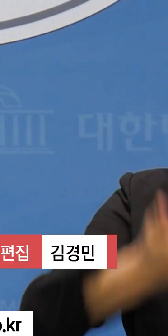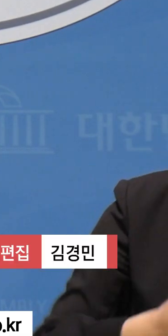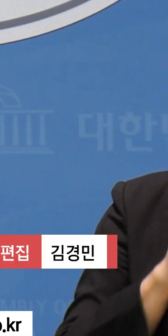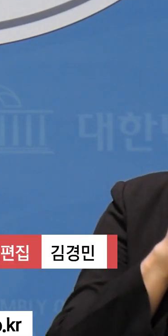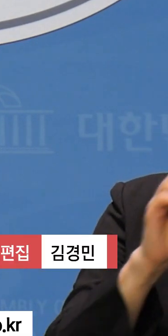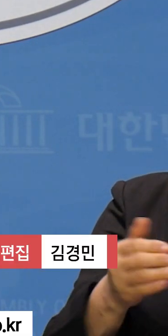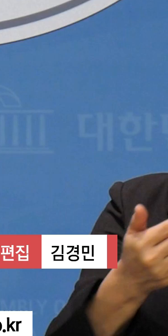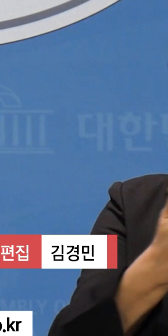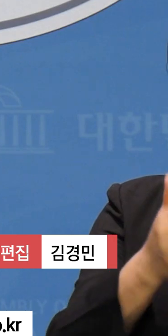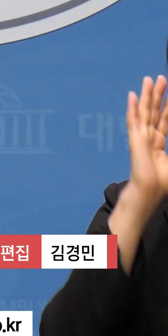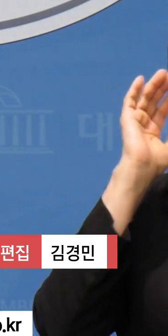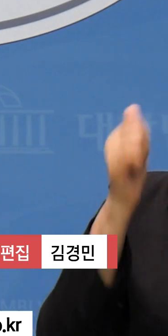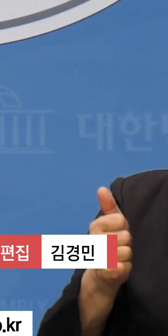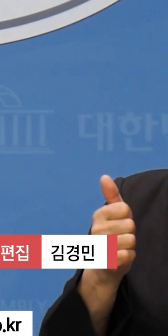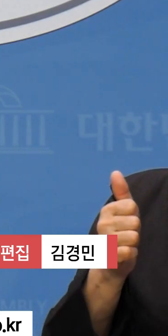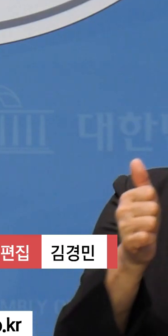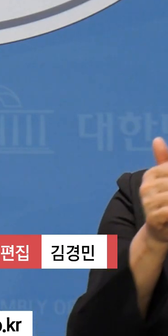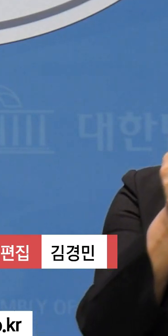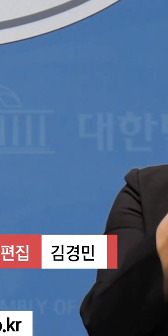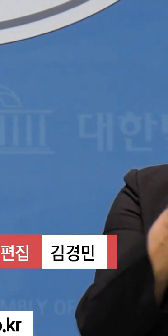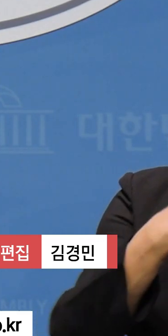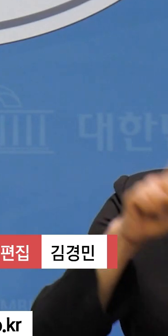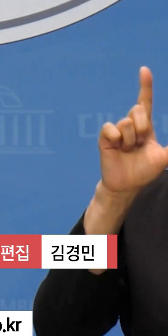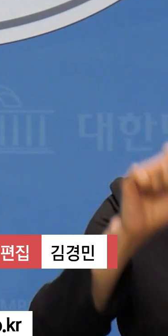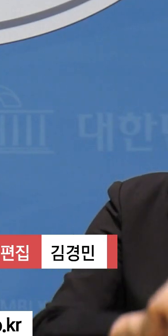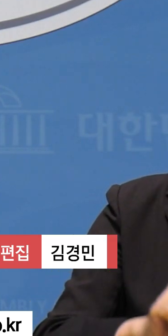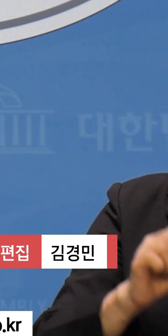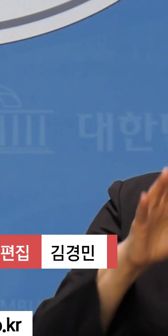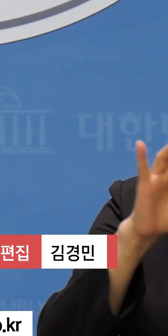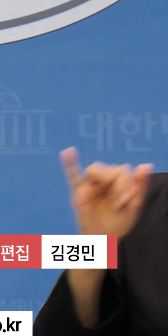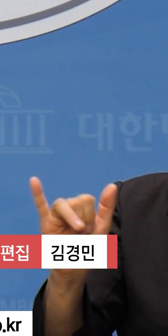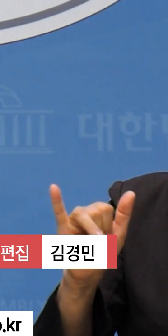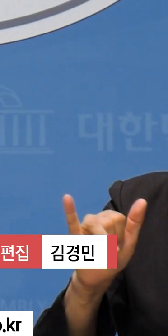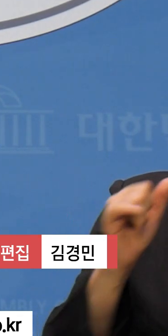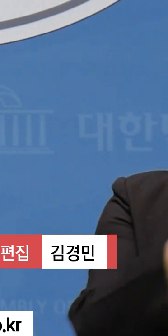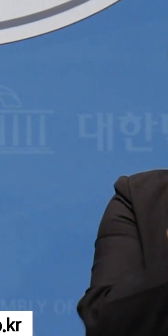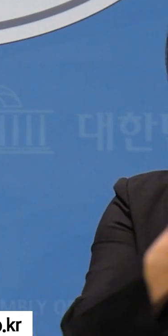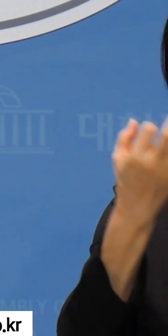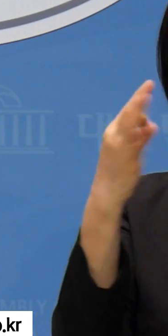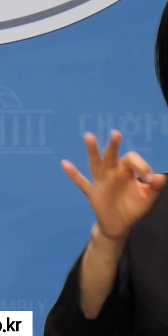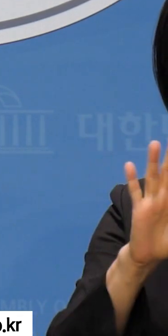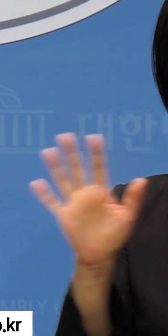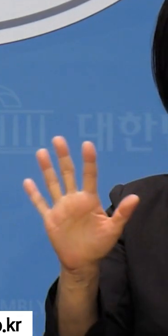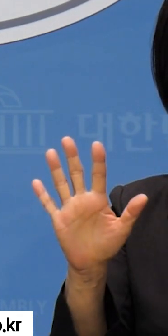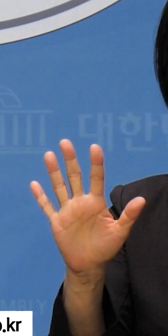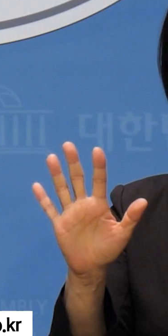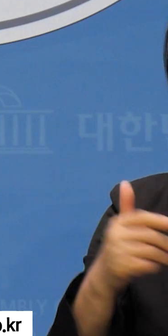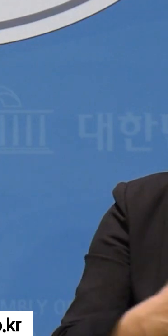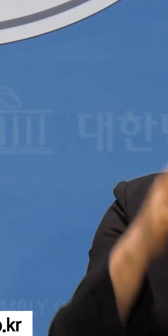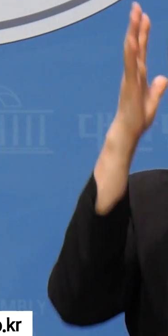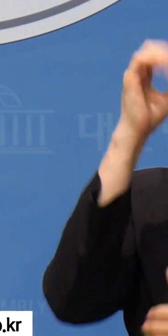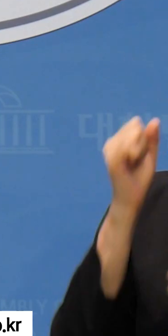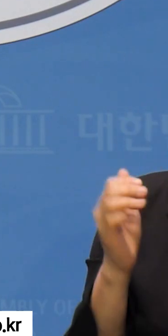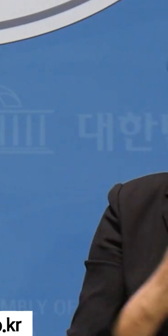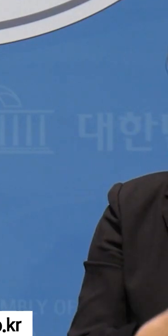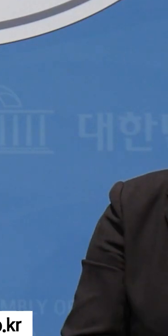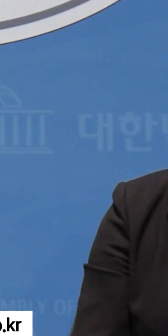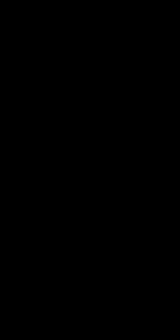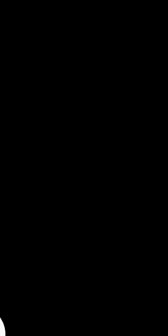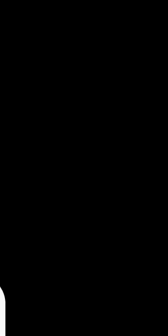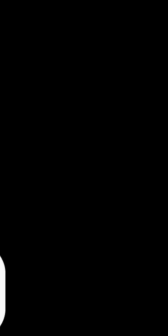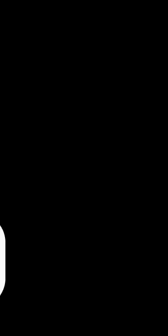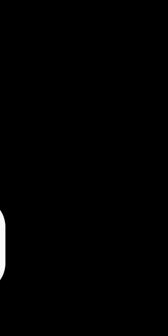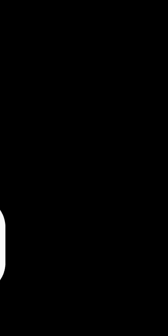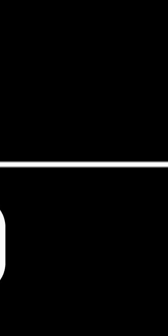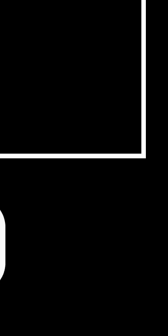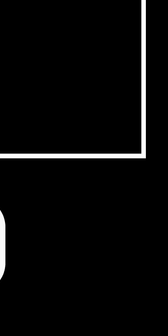답하길 거부한 대통령 부부의 행태를 국민은 용납하지 않을 것임을 명심하십시오.